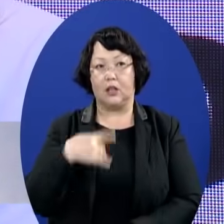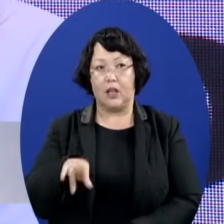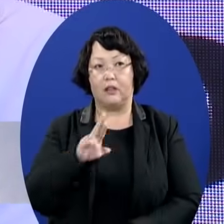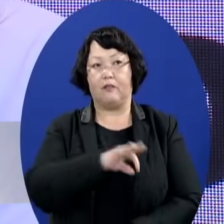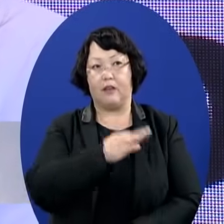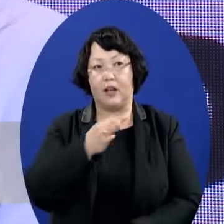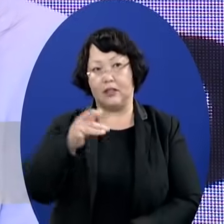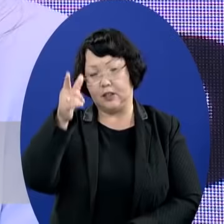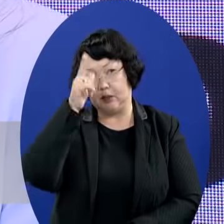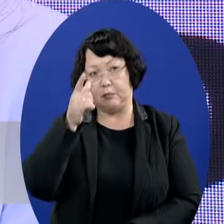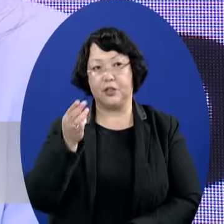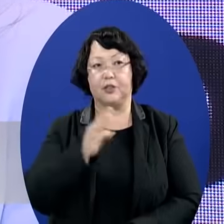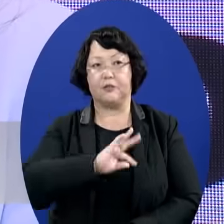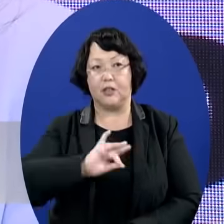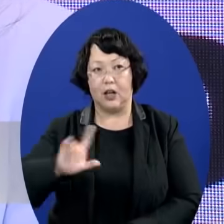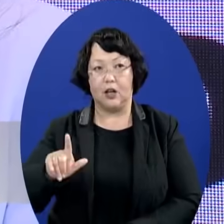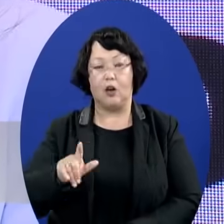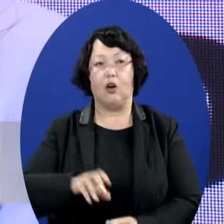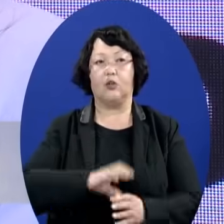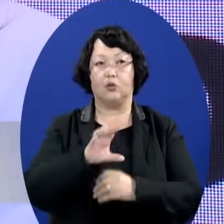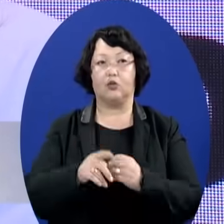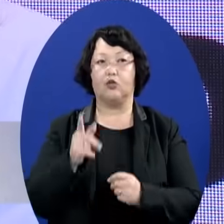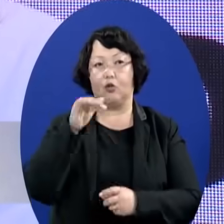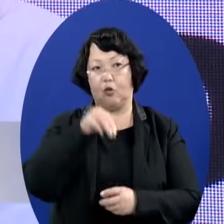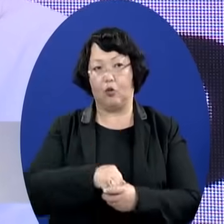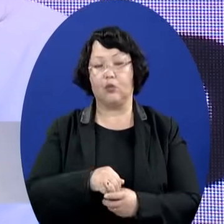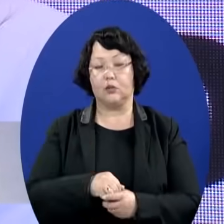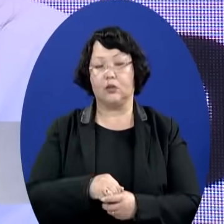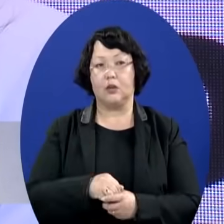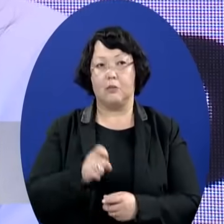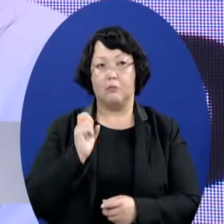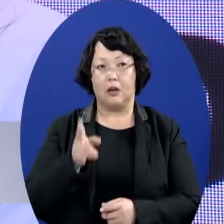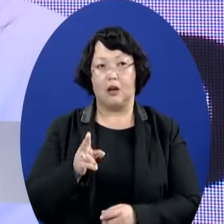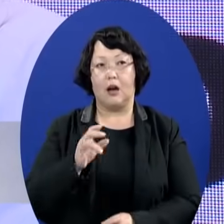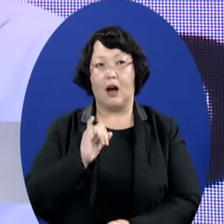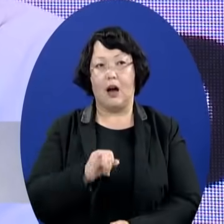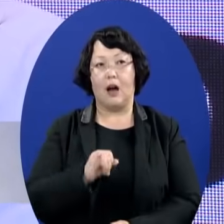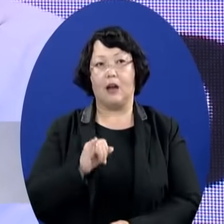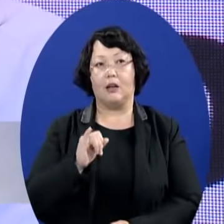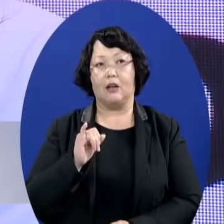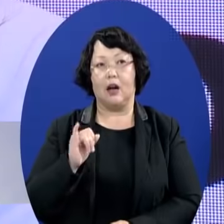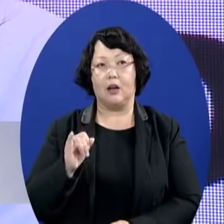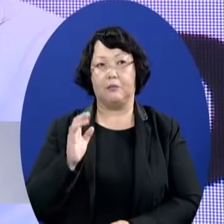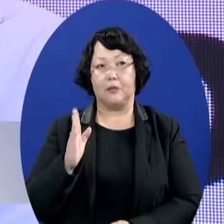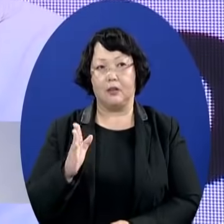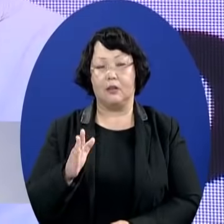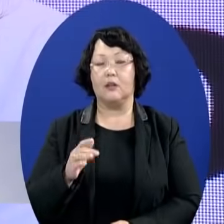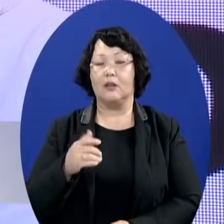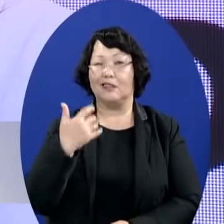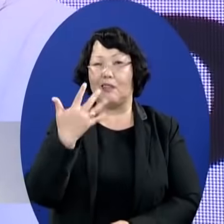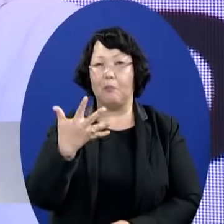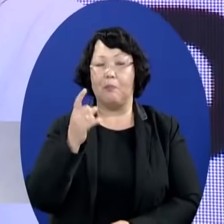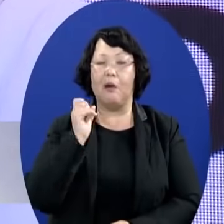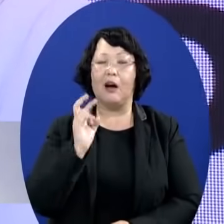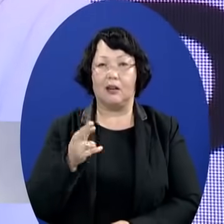Францын, Герман, Швейцар болон олон улсын хөрөнгө оруулалтын банк IIB гэсэн 5 банкнаас